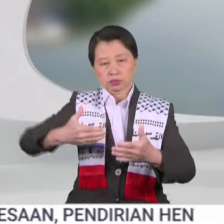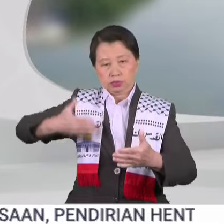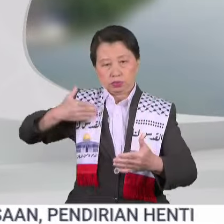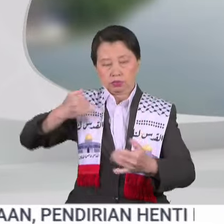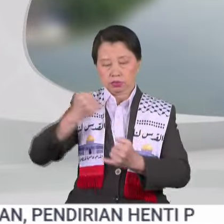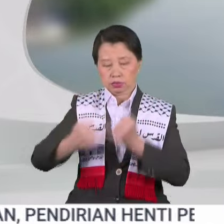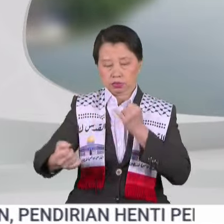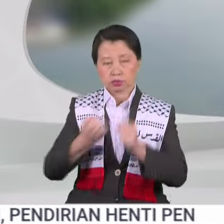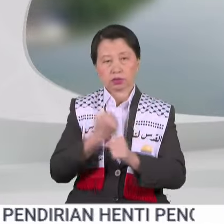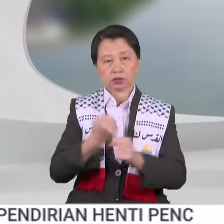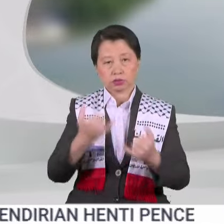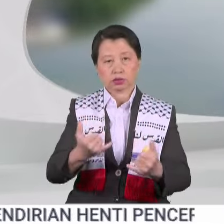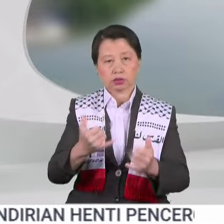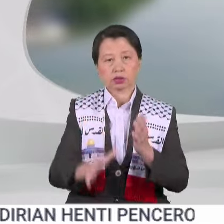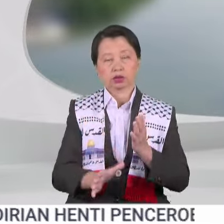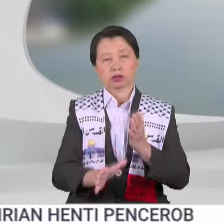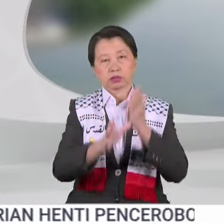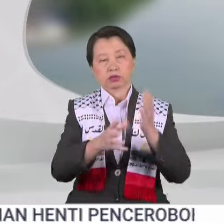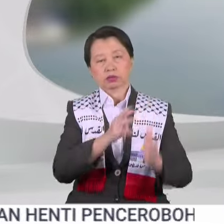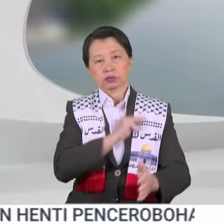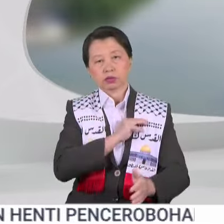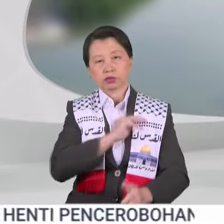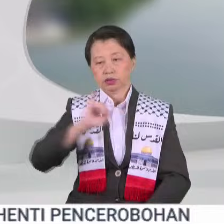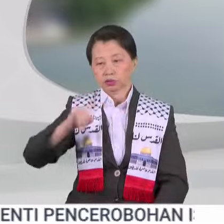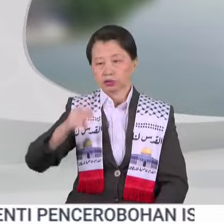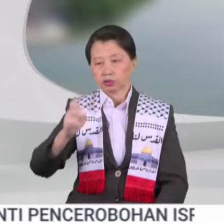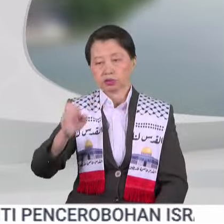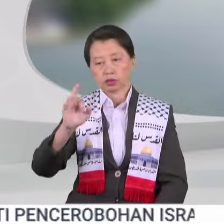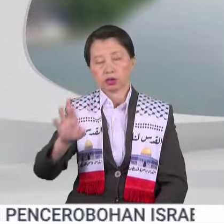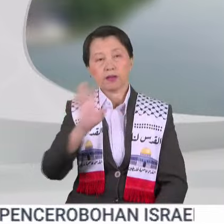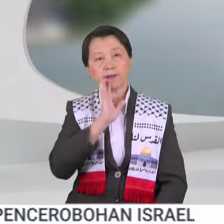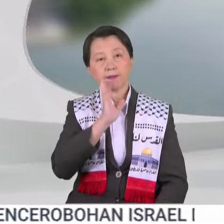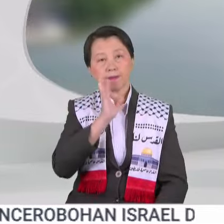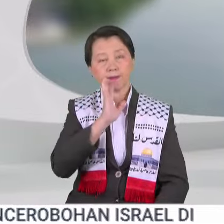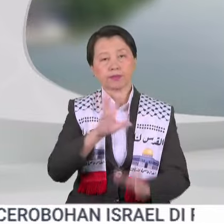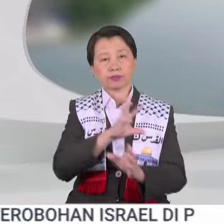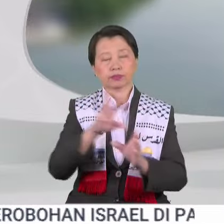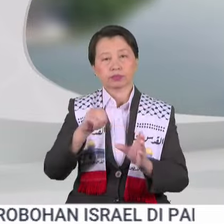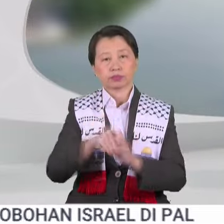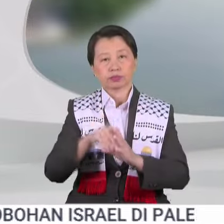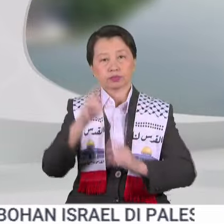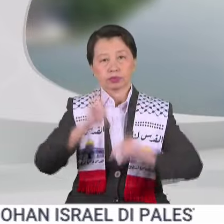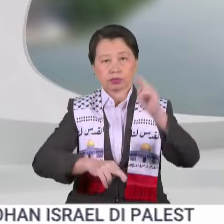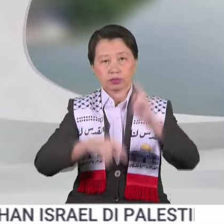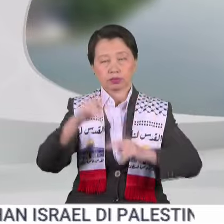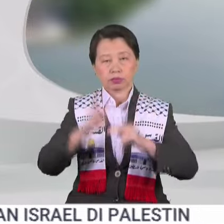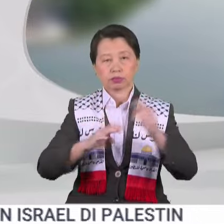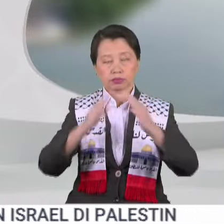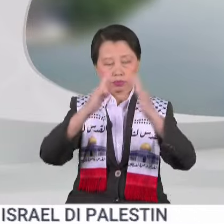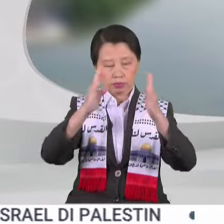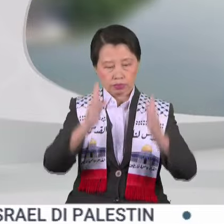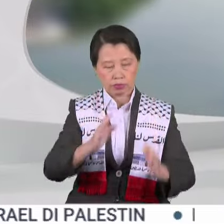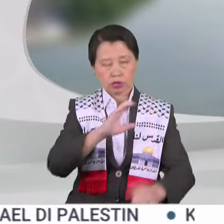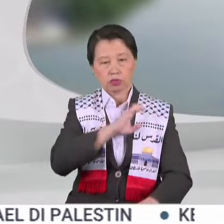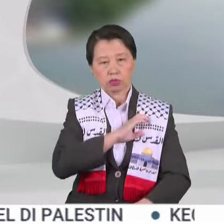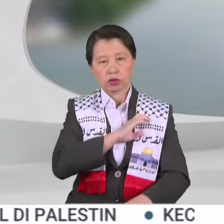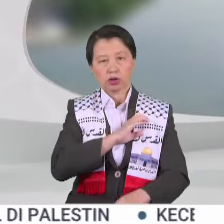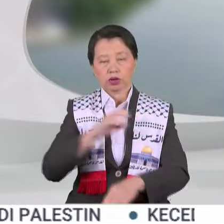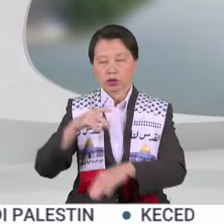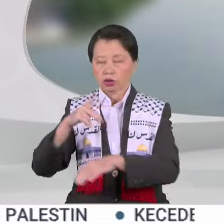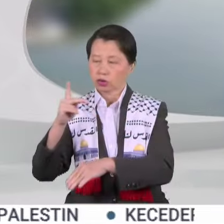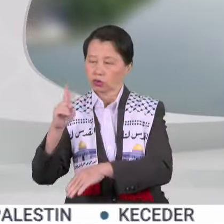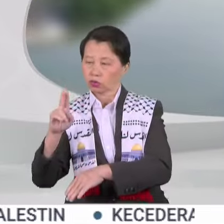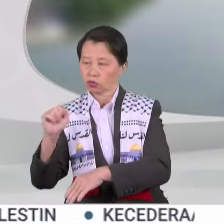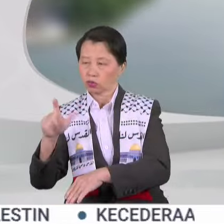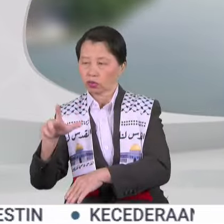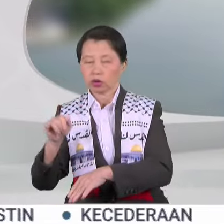akhir tahun ini. Pembantu Menteri Kerja Raya Datuk Limus Juri berkata ia melibatkan pembinaan Balai Polis Daerah Kuala Penuh dengan